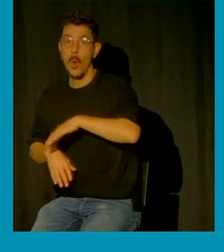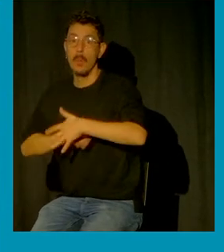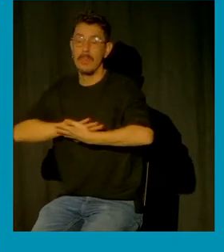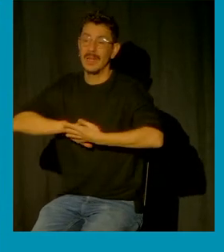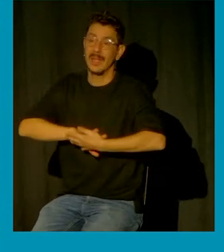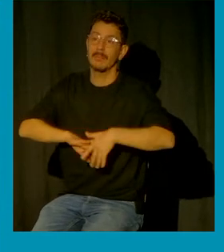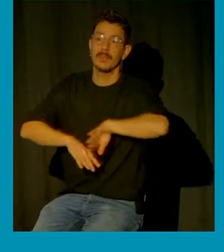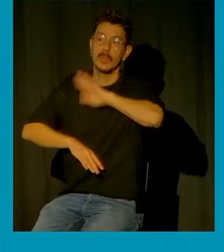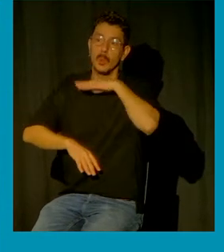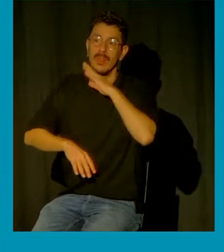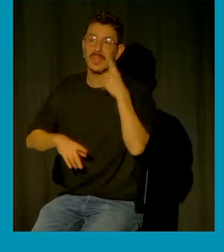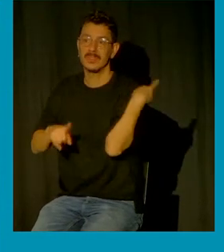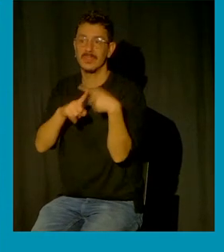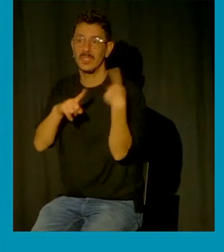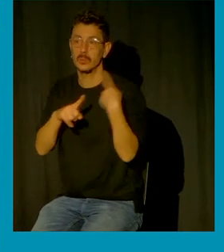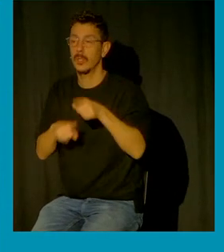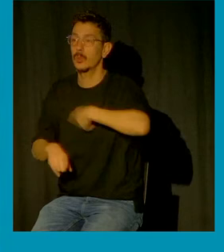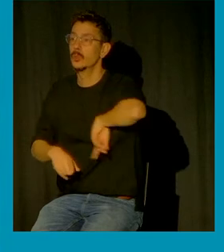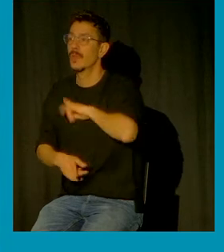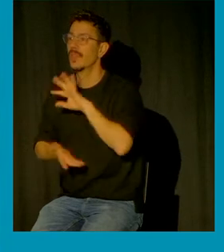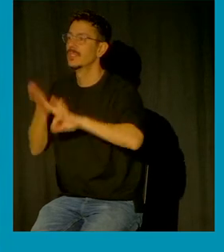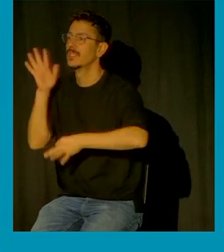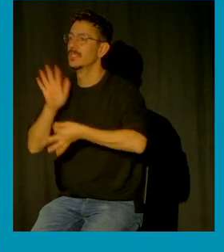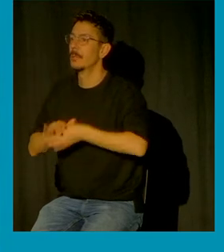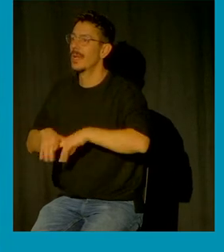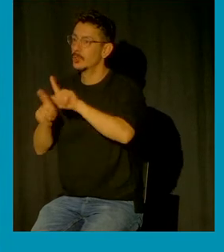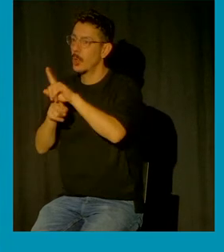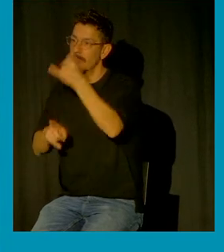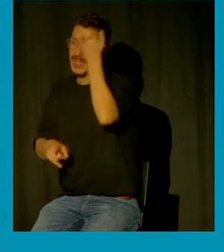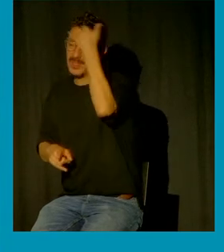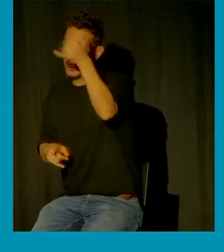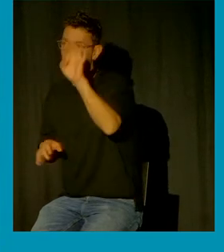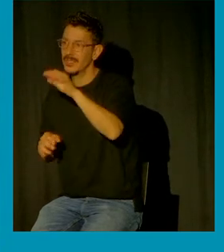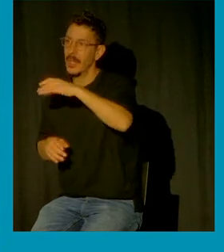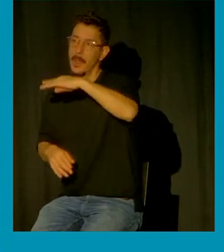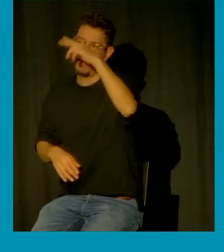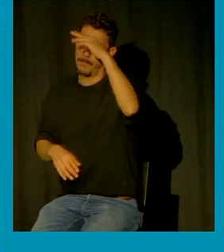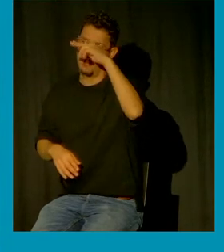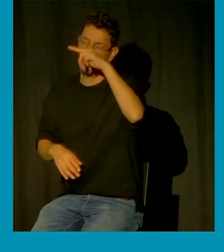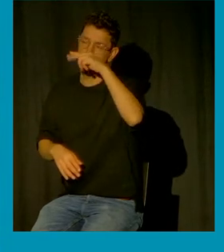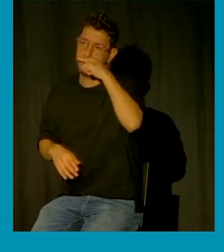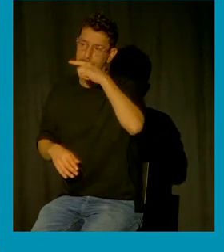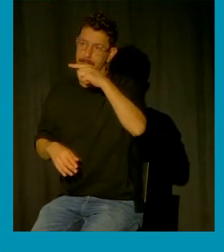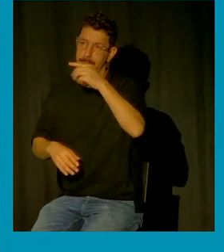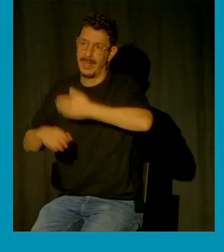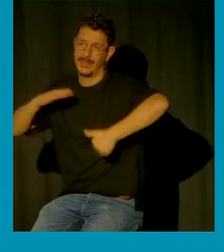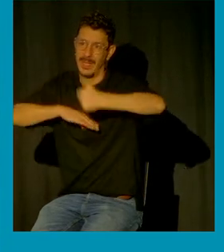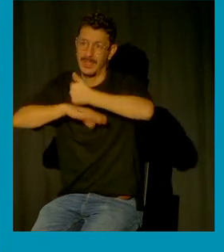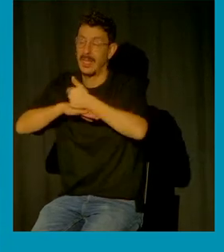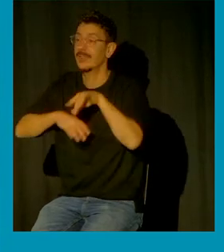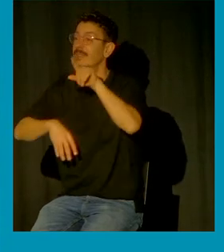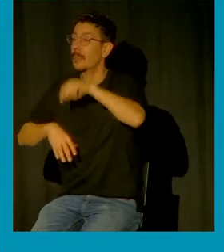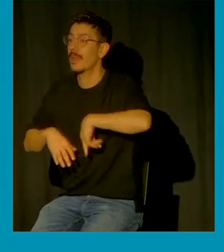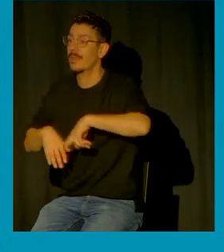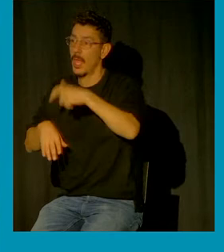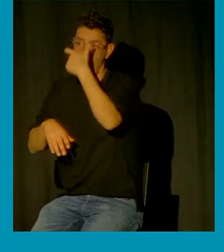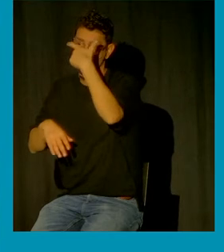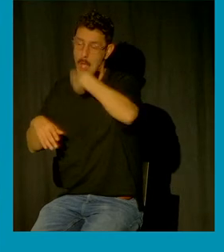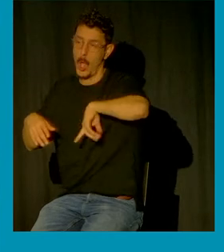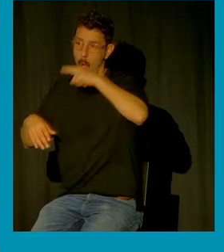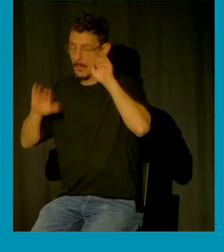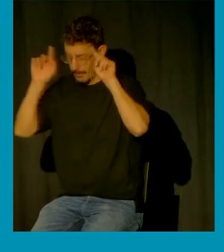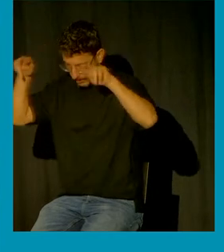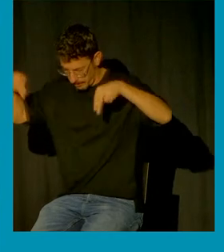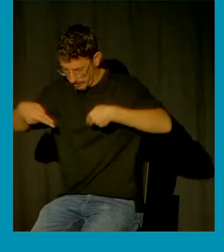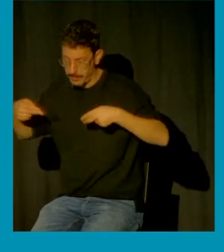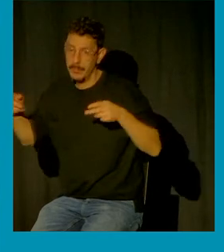òbviament estem parlant de sistemes ideològics estem parlant de patriarcat estem parlant d'androcentrisme estem parlant de masclisme estem parlant